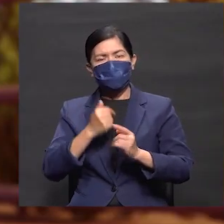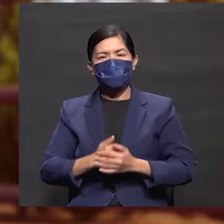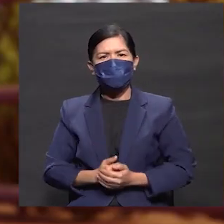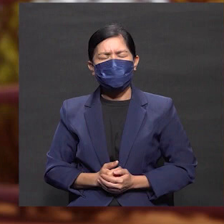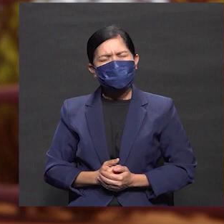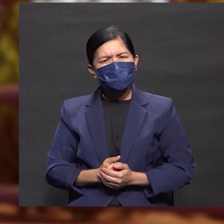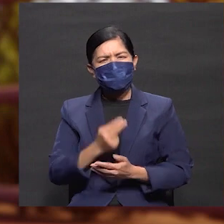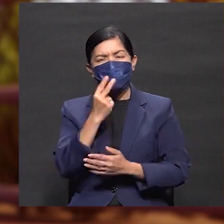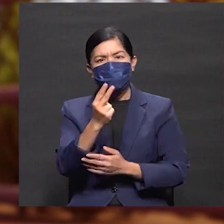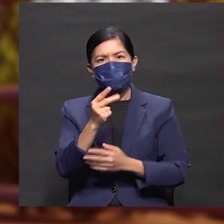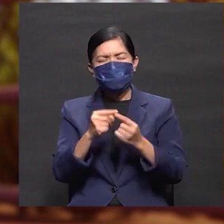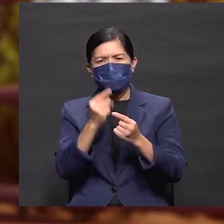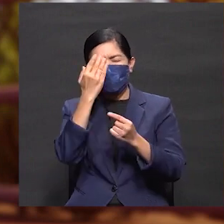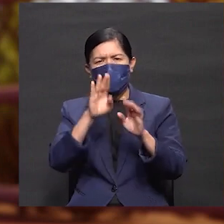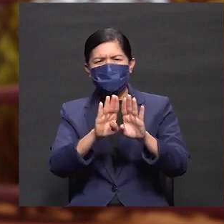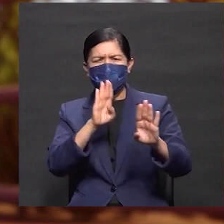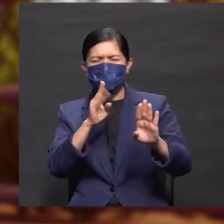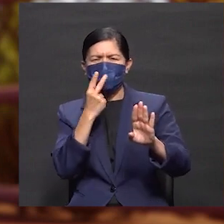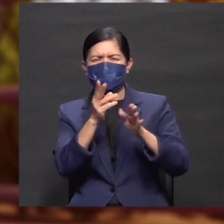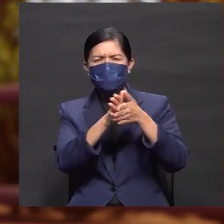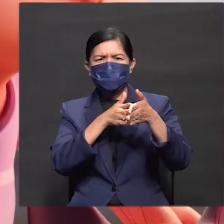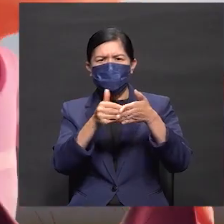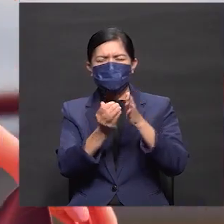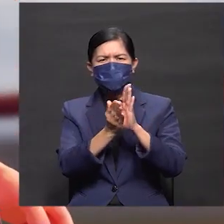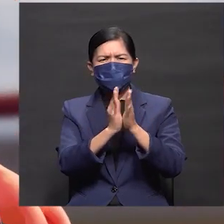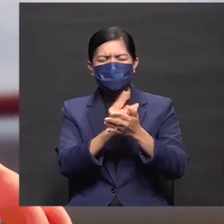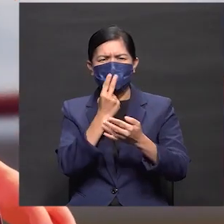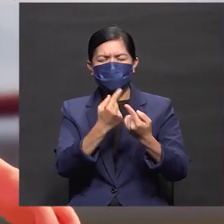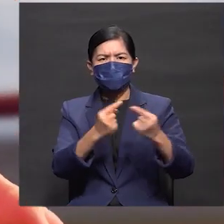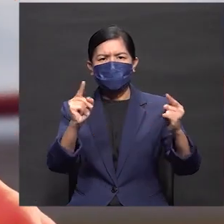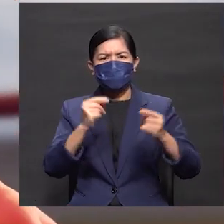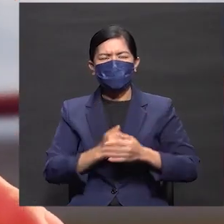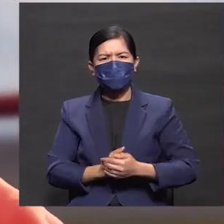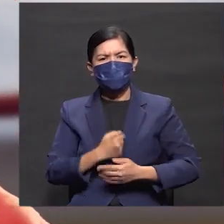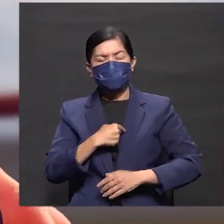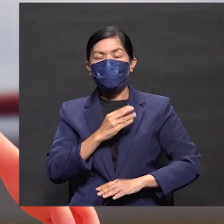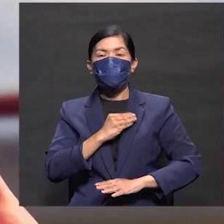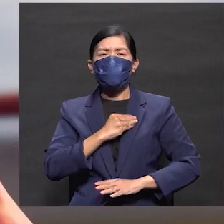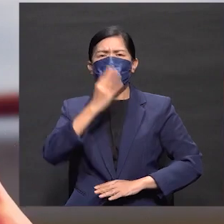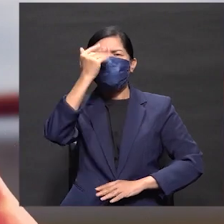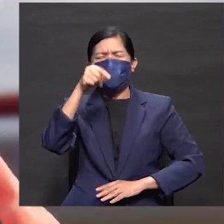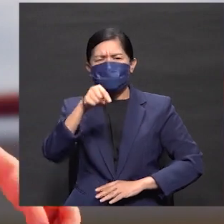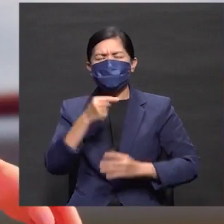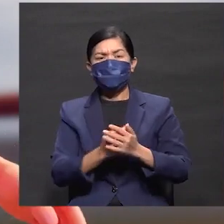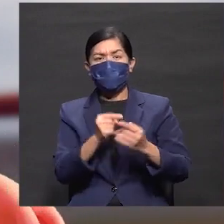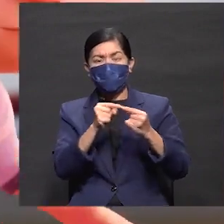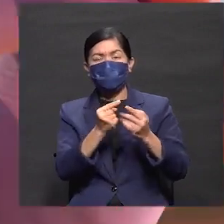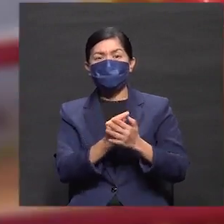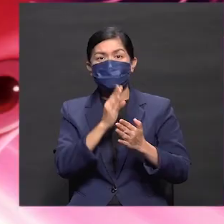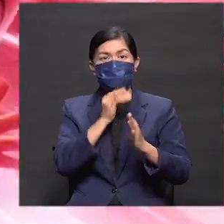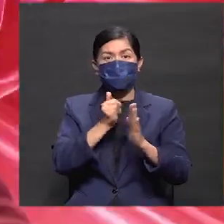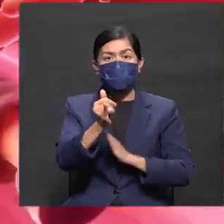เดี๋ยวนะทำไมประตูมันสีแปลกๆล่ะ นี่มัวแต่กลัวเดี๋ยวก็ติดอยู่ที่นี่ไม่ได้กลับหร